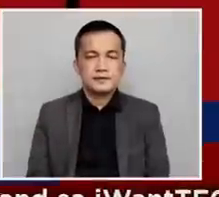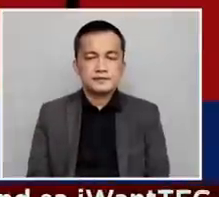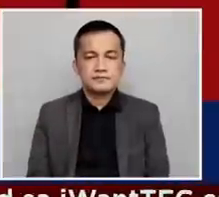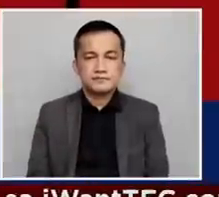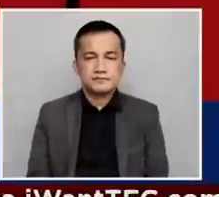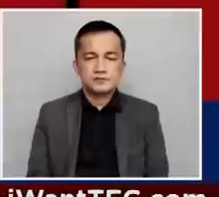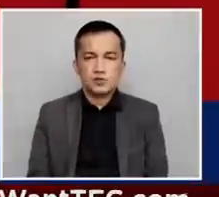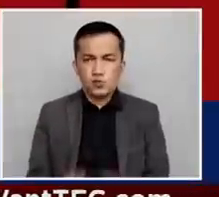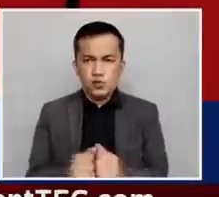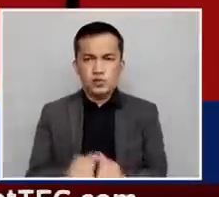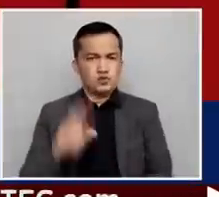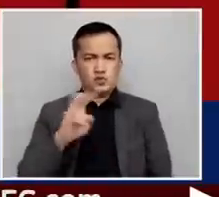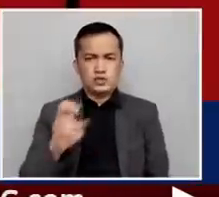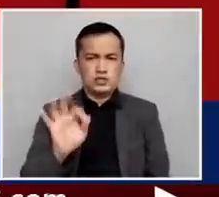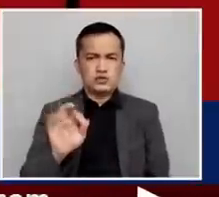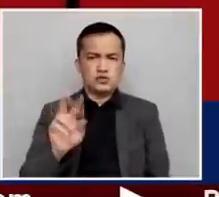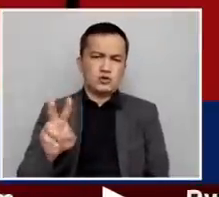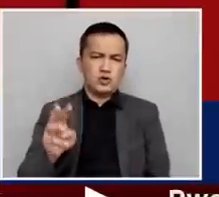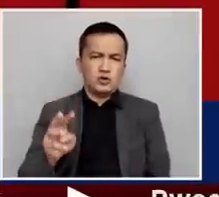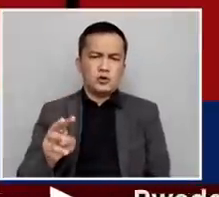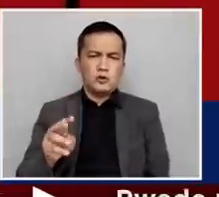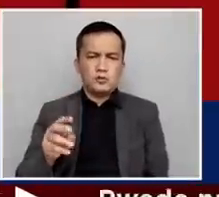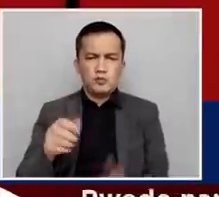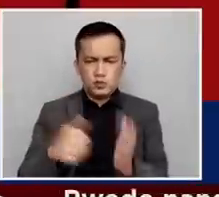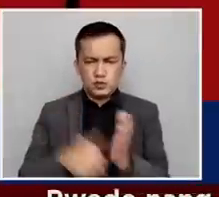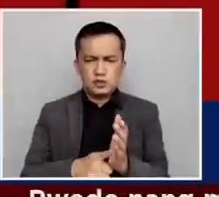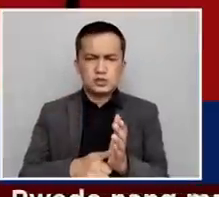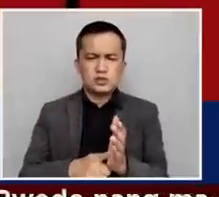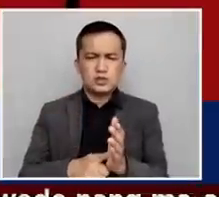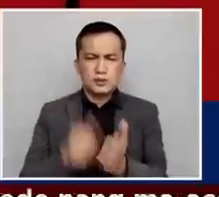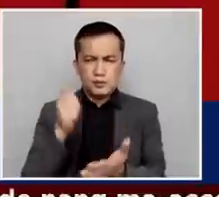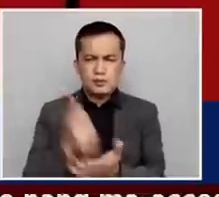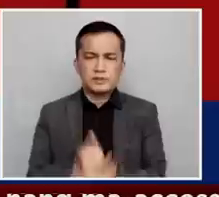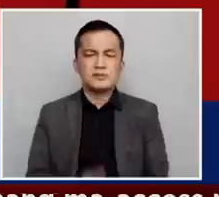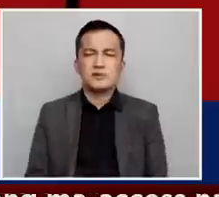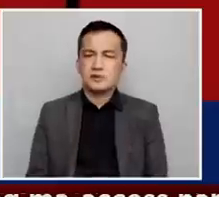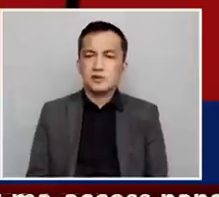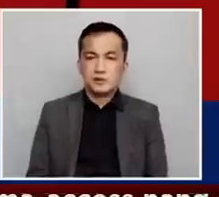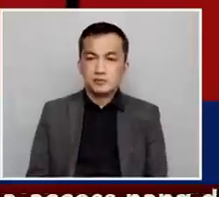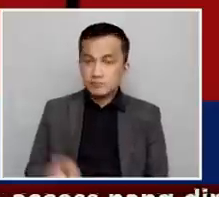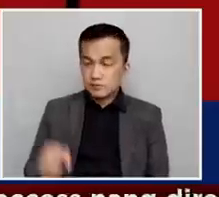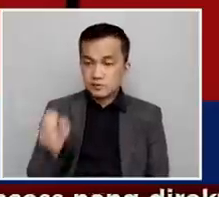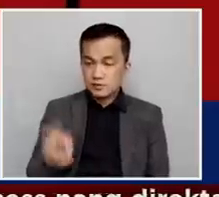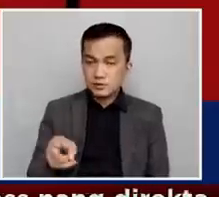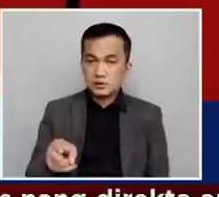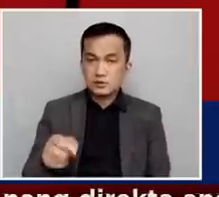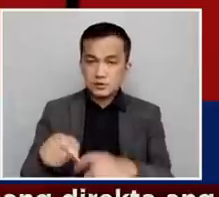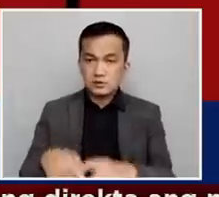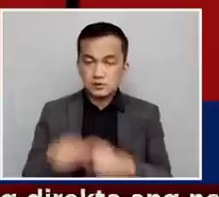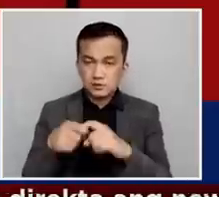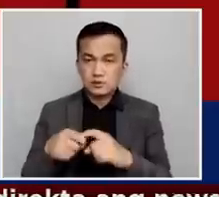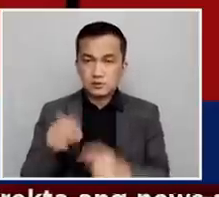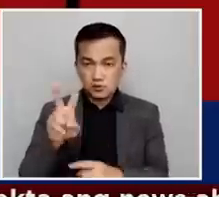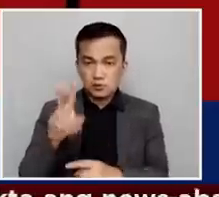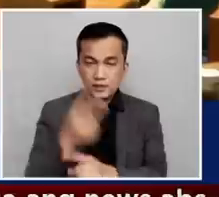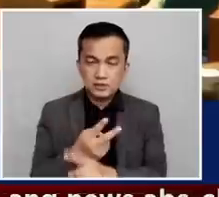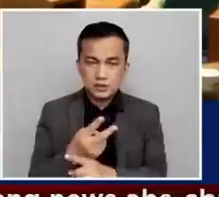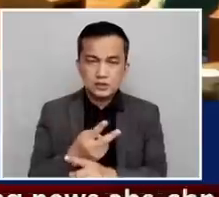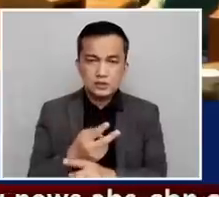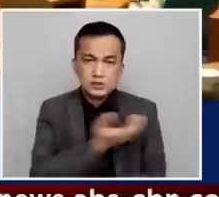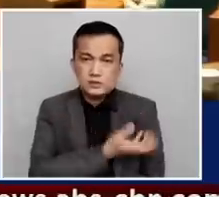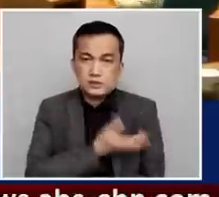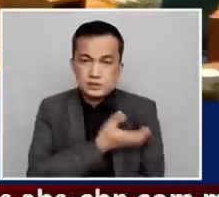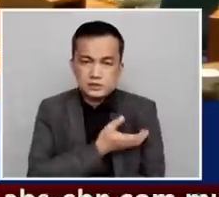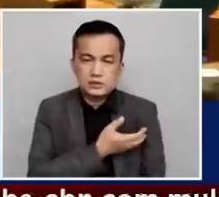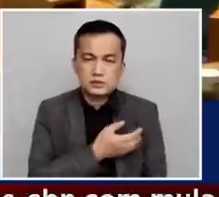With 292 members voting in the affirmative, matapos patawan ng dalawang buwang suspensyon dahil sa disorderly behavior,